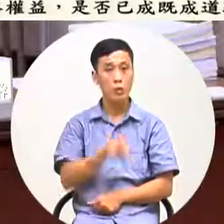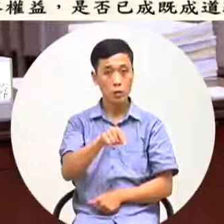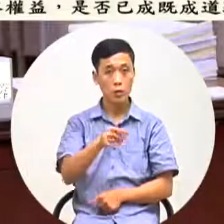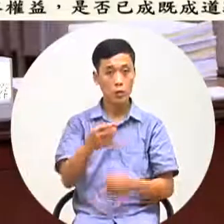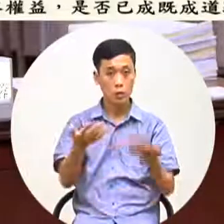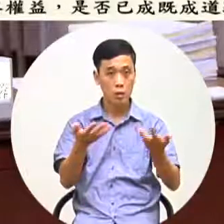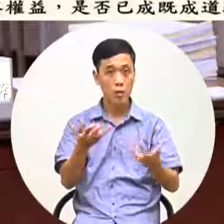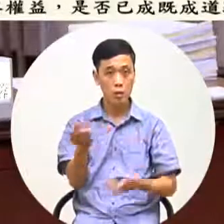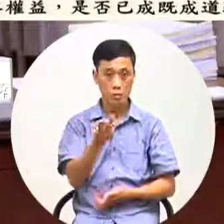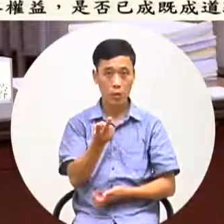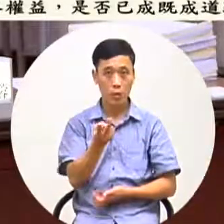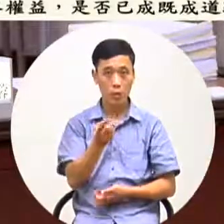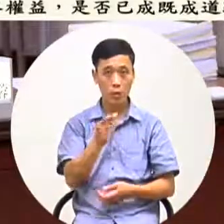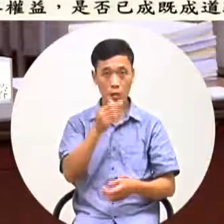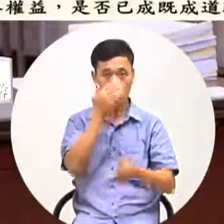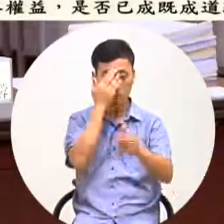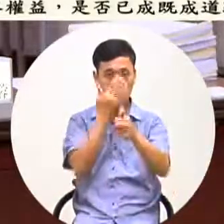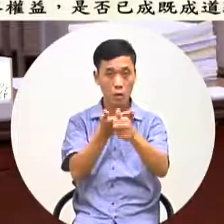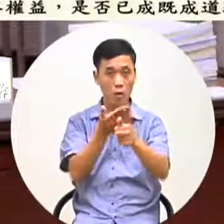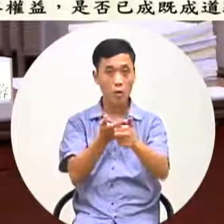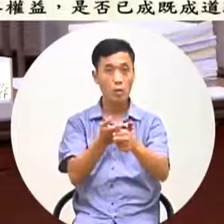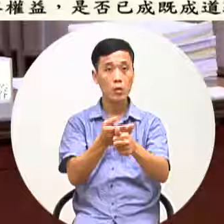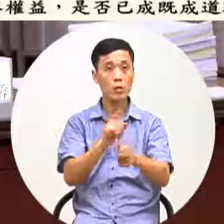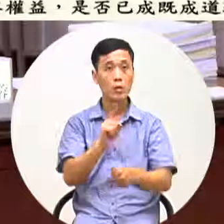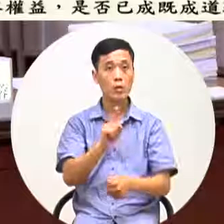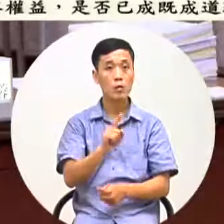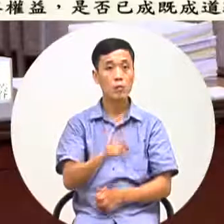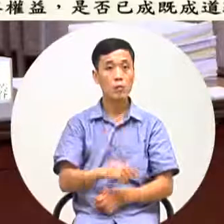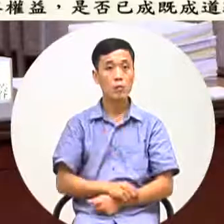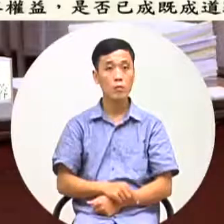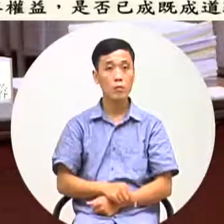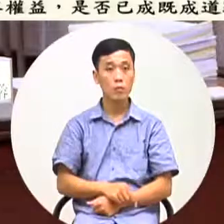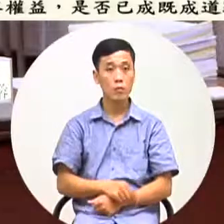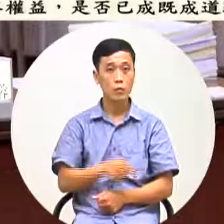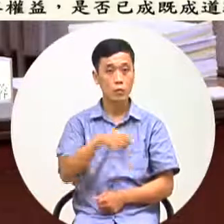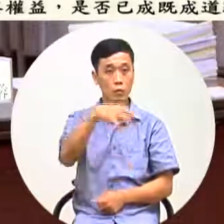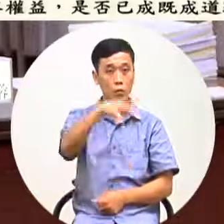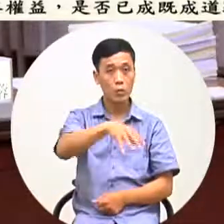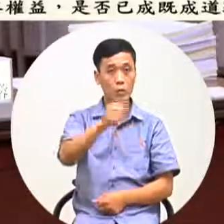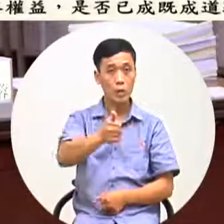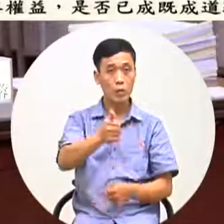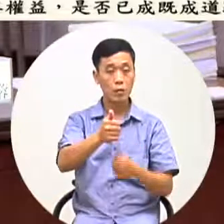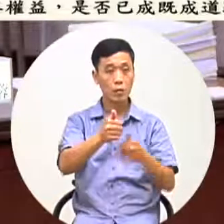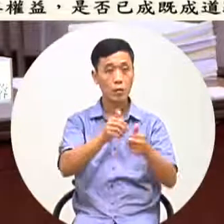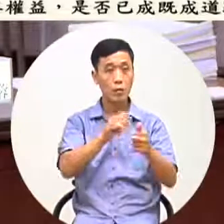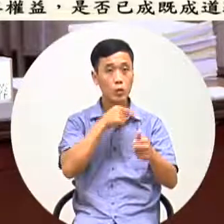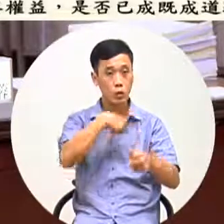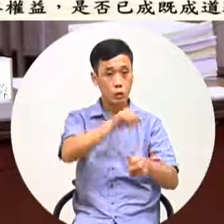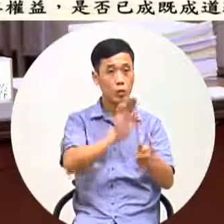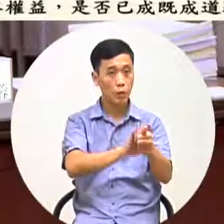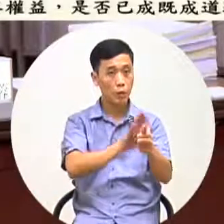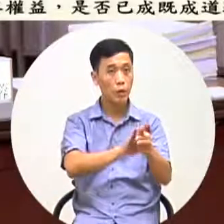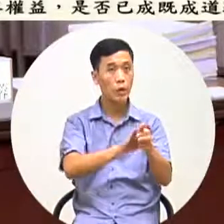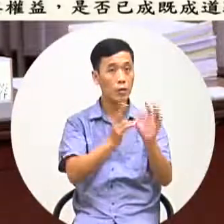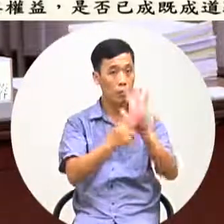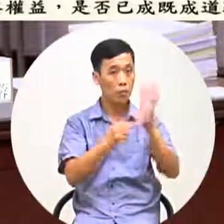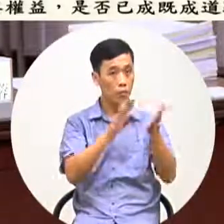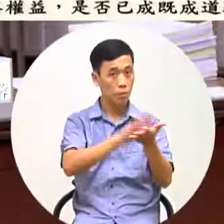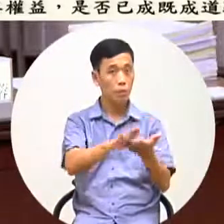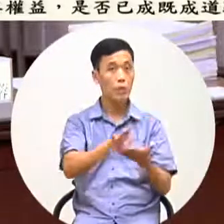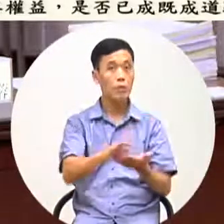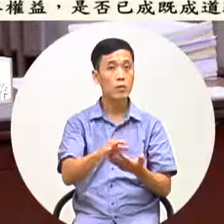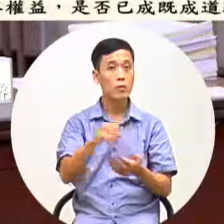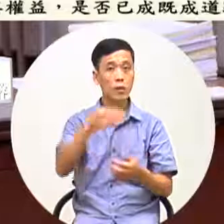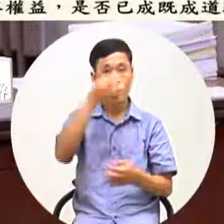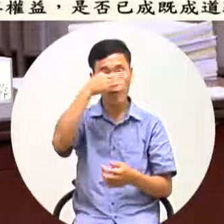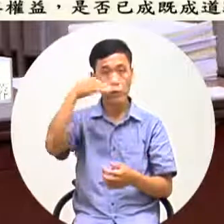哦，咱的这个这个处长对不对来做些处理？哦，啊，然后就是讲，迄、那个洪山泽公园第五期、第六期的